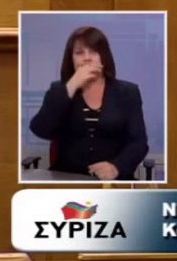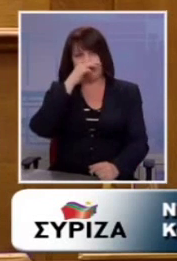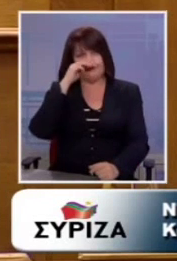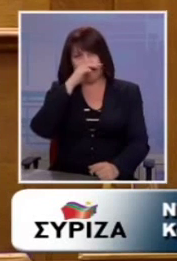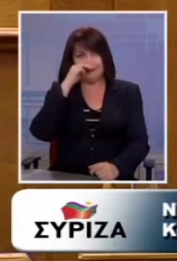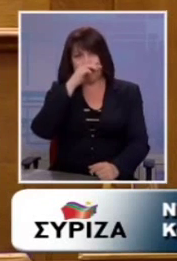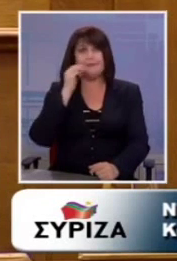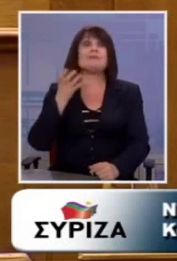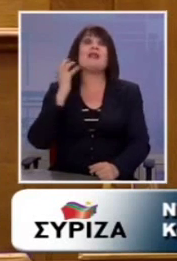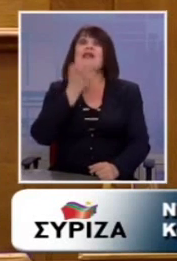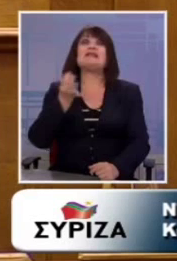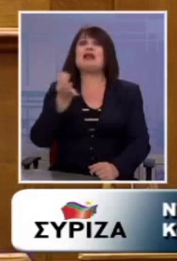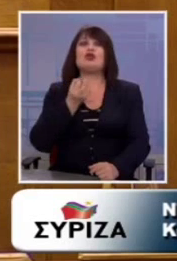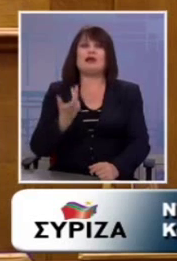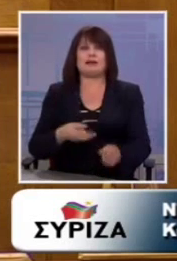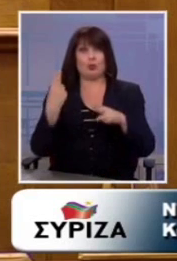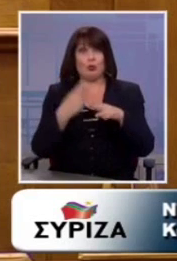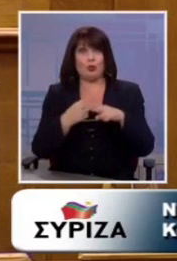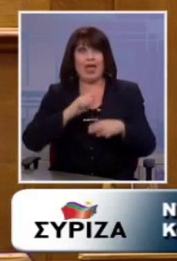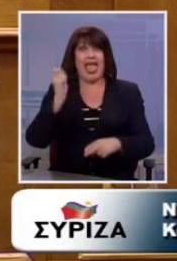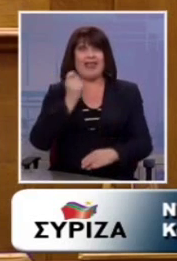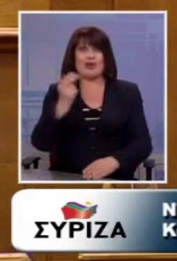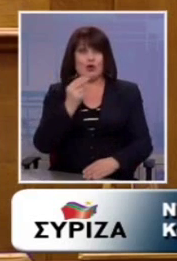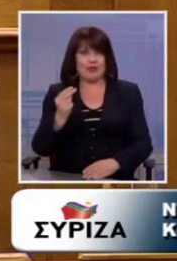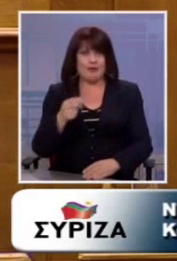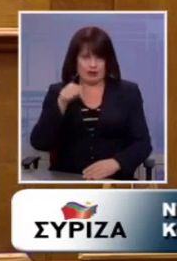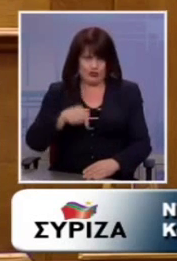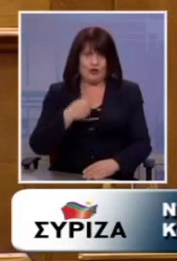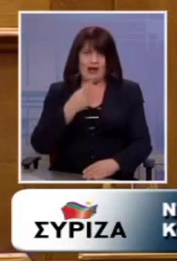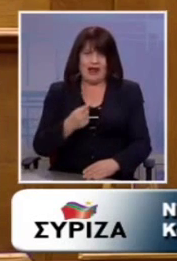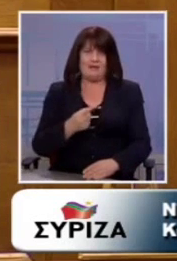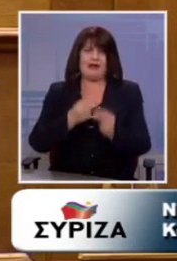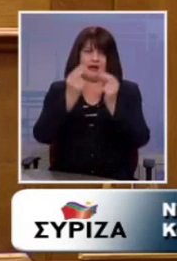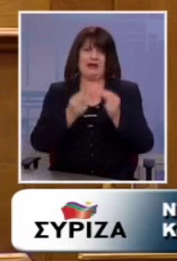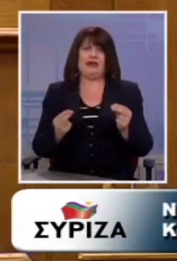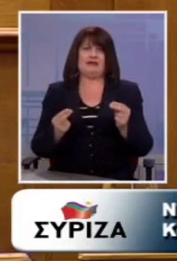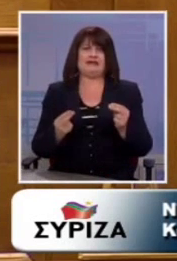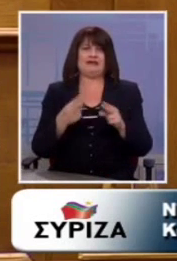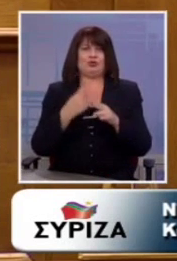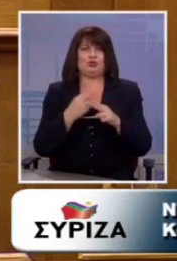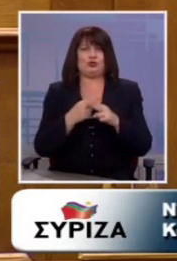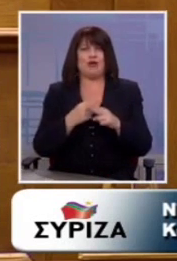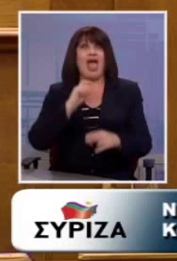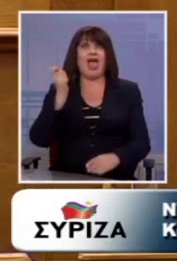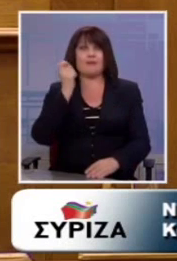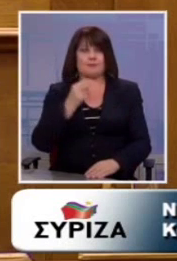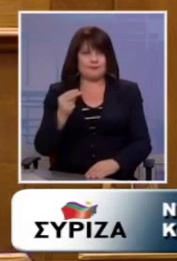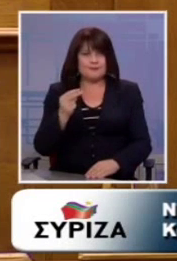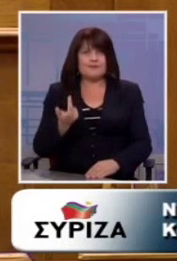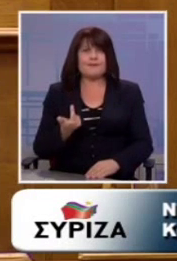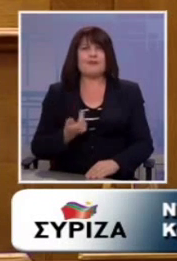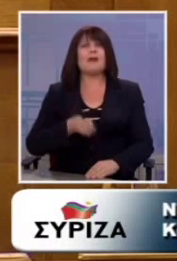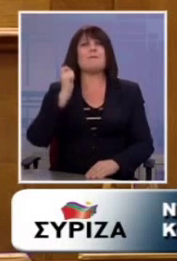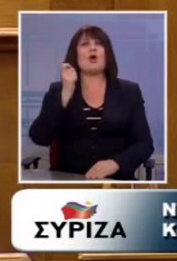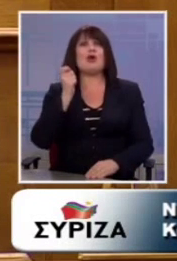λέει: η κρισιμότητα του εθνικού θέματος, διότι μιλάμε για επίκληση κρισίμου εθνικού θέματος, είναι ζήτημα